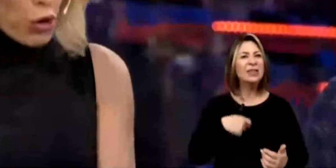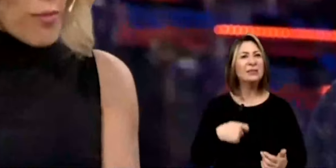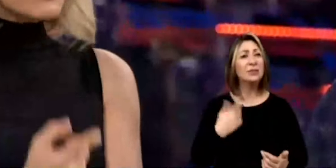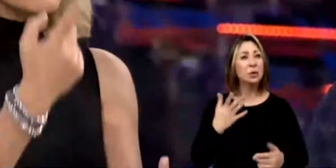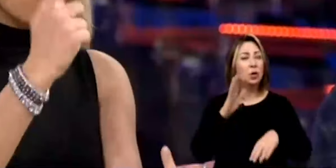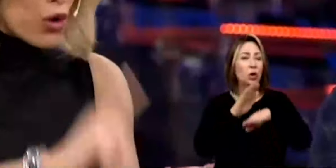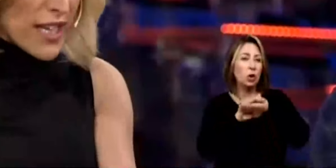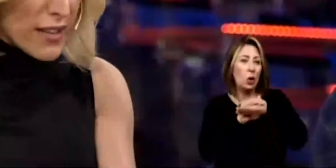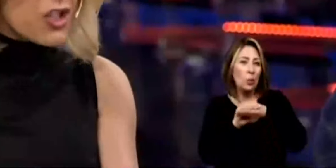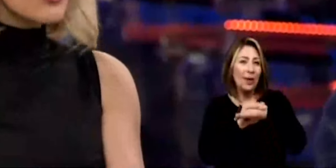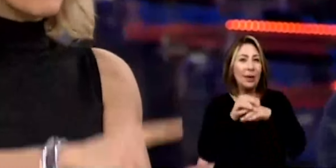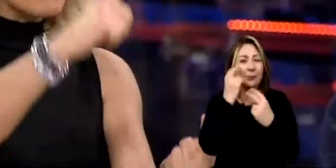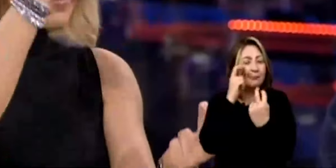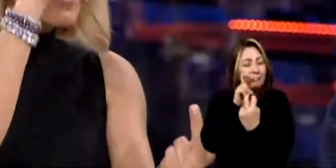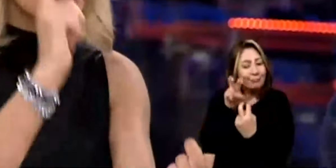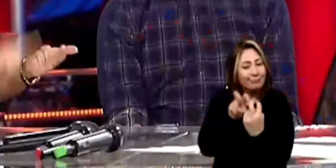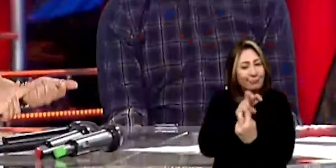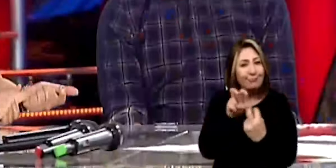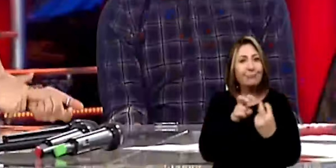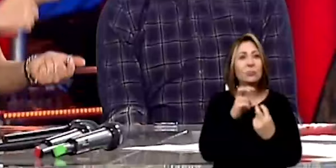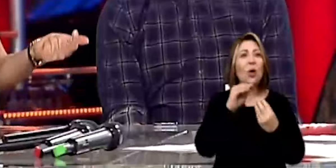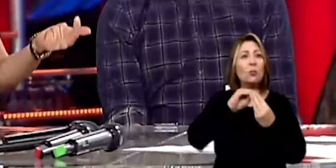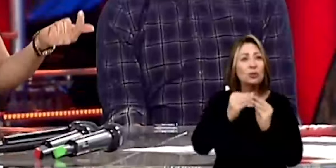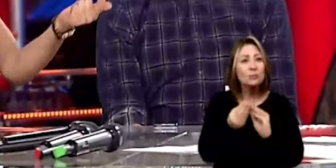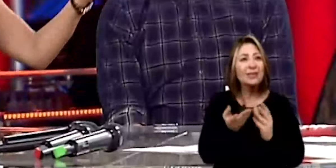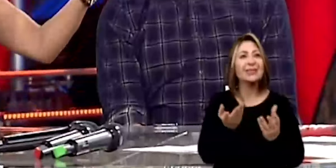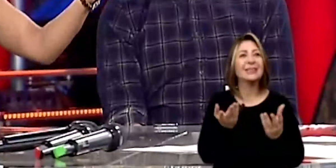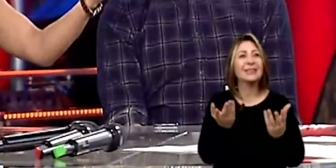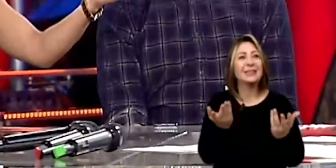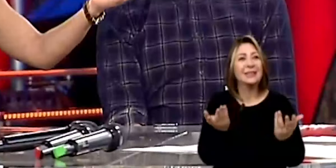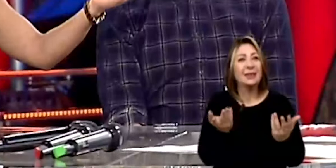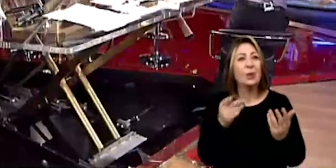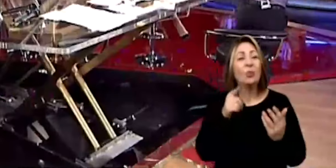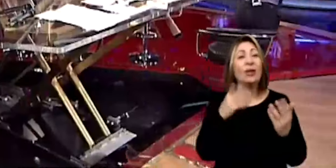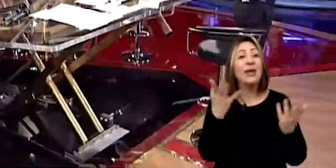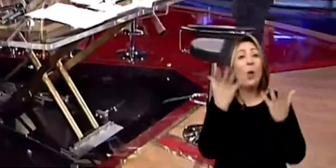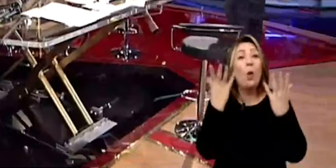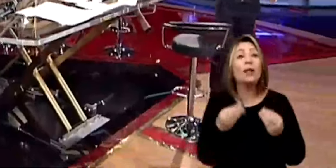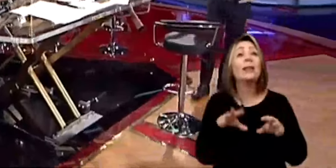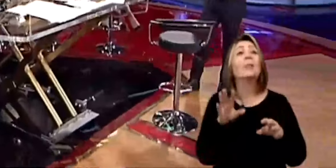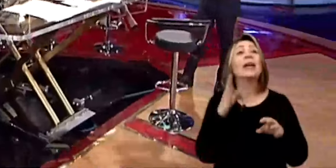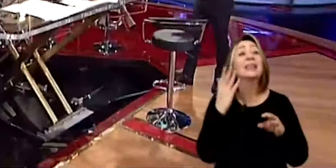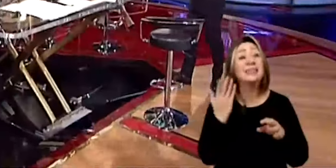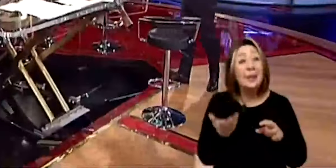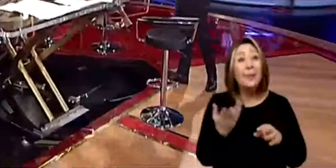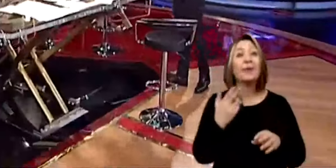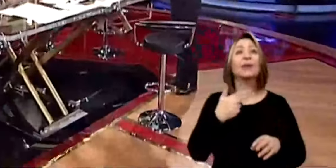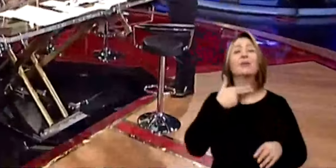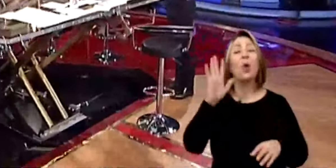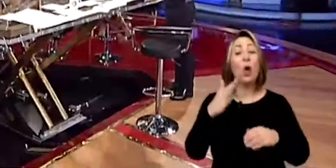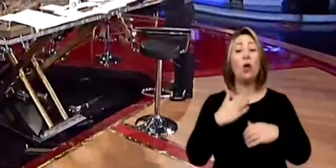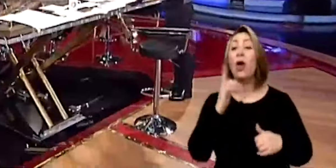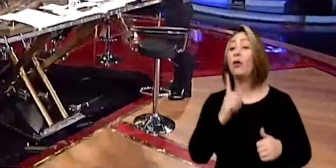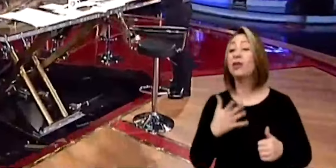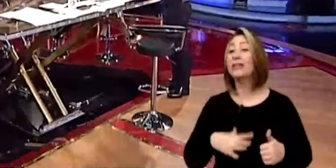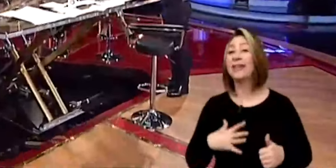sevişme. Dokunmaktır, gözlerinin içine bakmaktır, öpüşmektir. Hayır ama evet ama bunlar zaten olan şeyler değil mi? Işte, yoksa garson gelip önden bunu... ne alırsınız